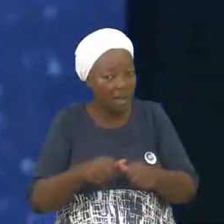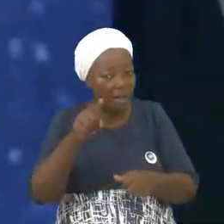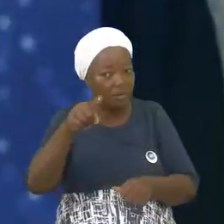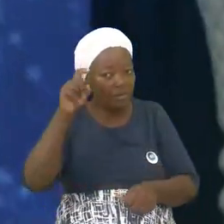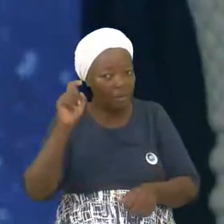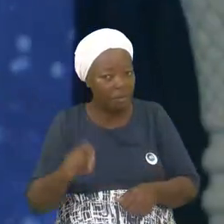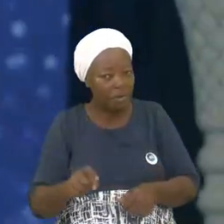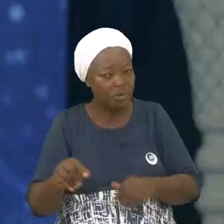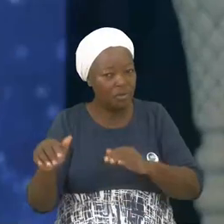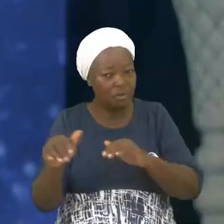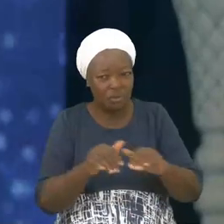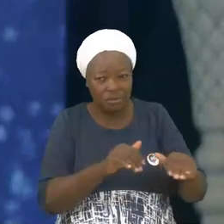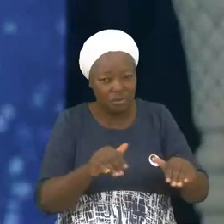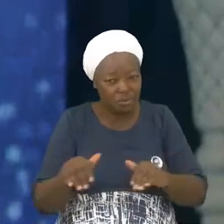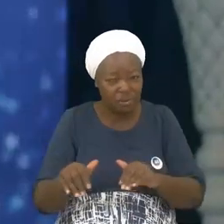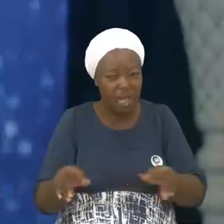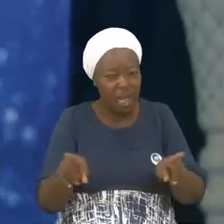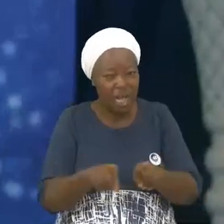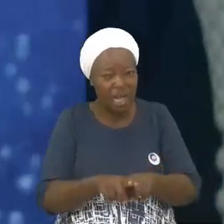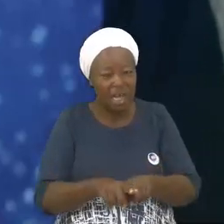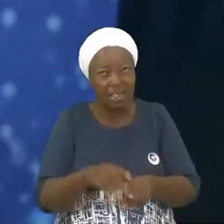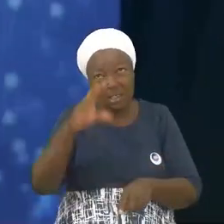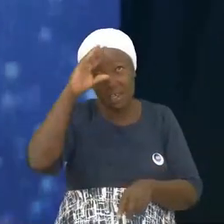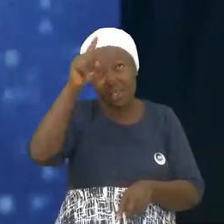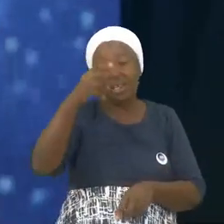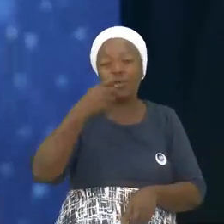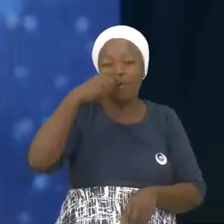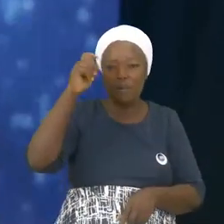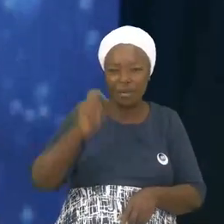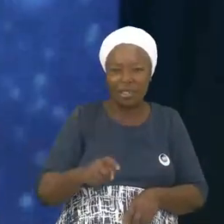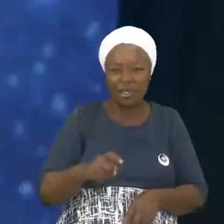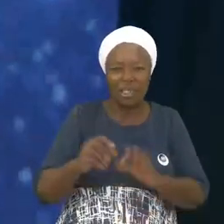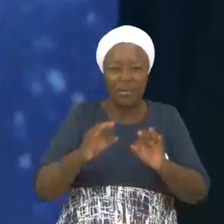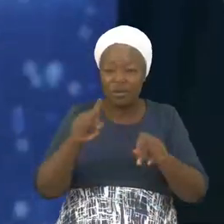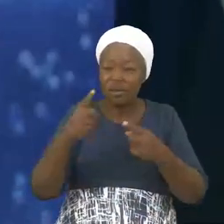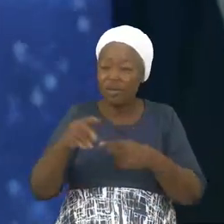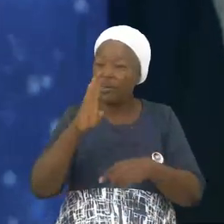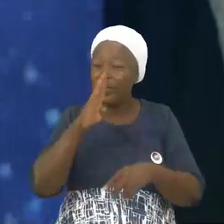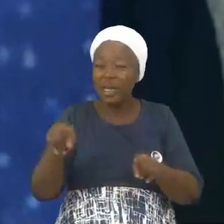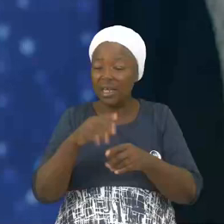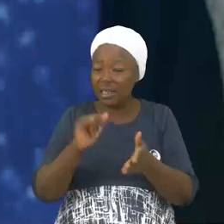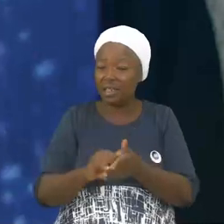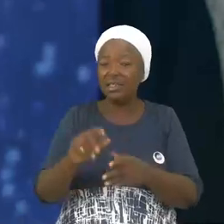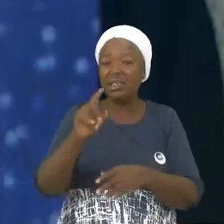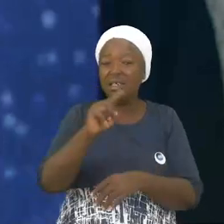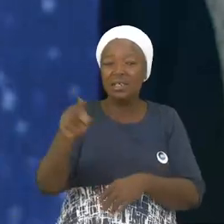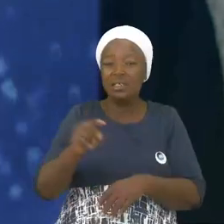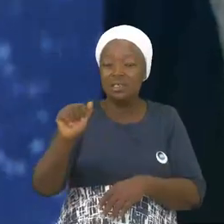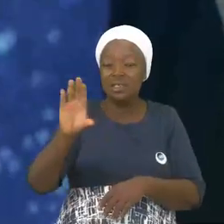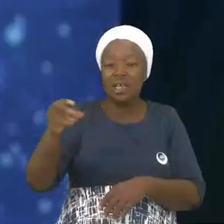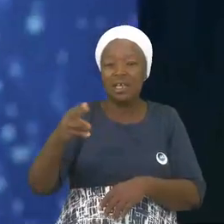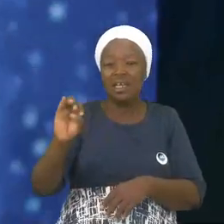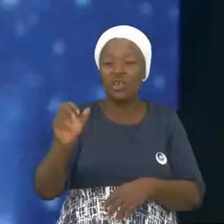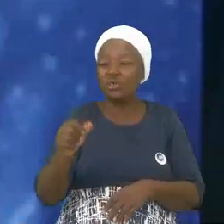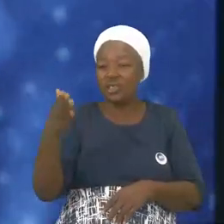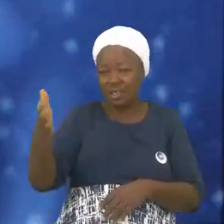Jésus. Mais rappelle-toi, tu dois faire tel qu'il commande. Si tu veux être